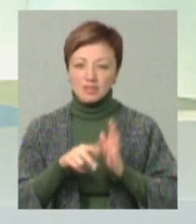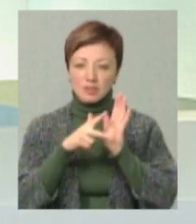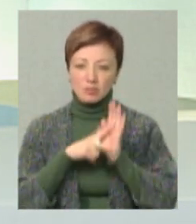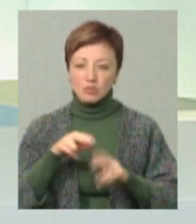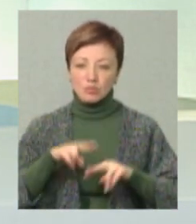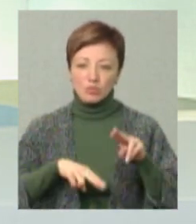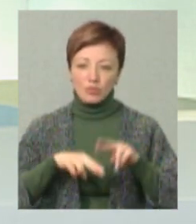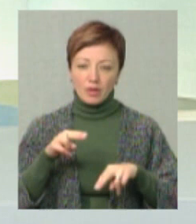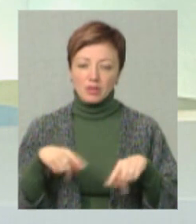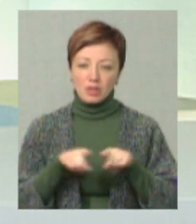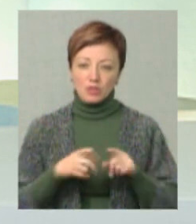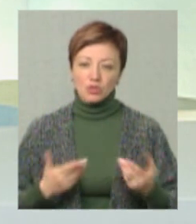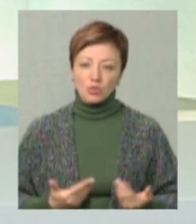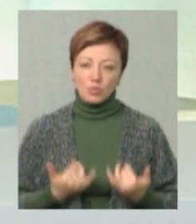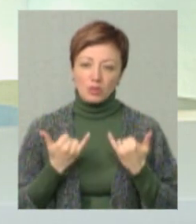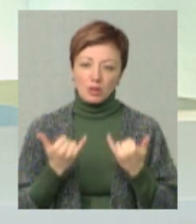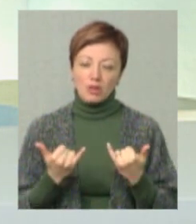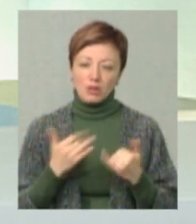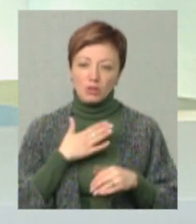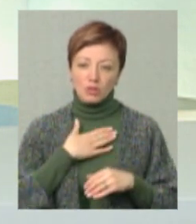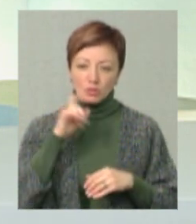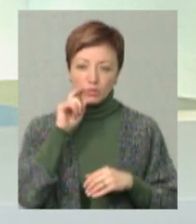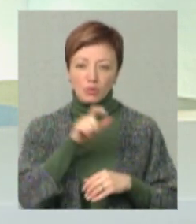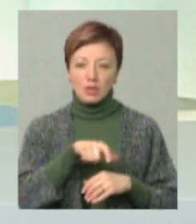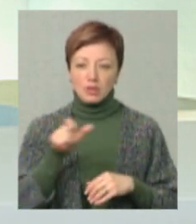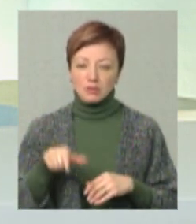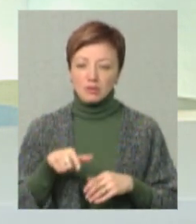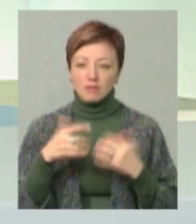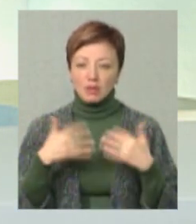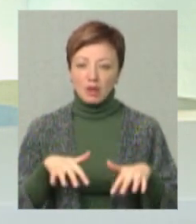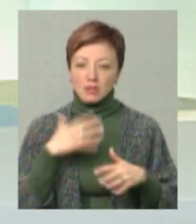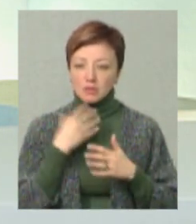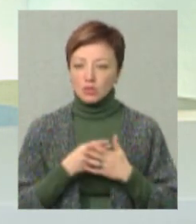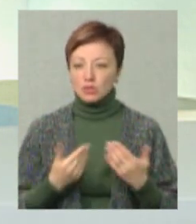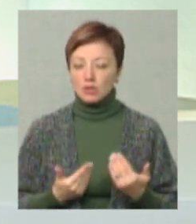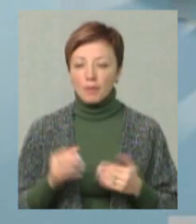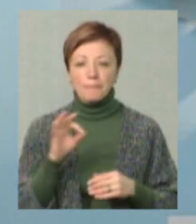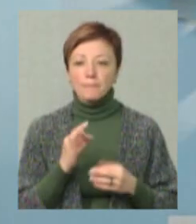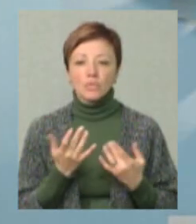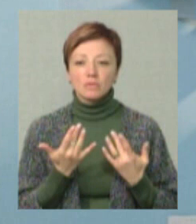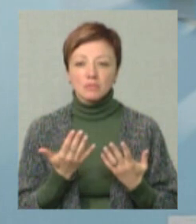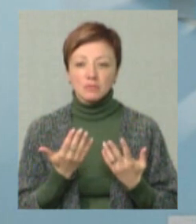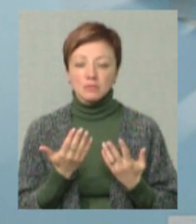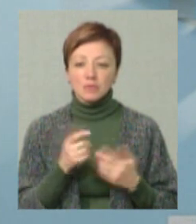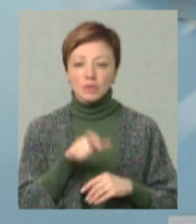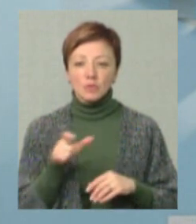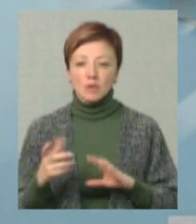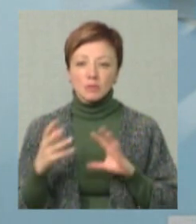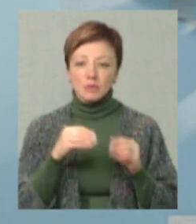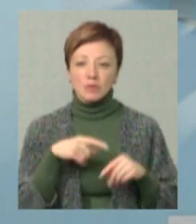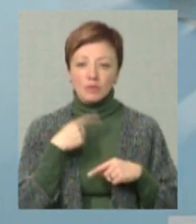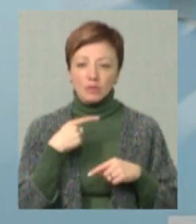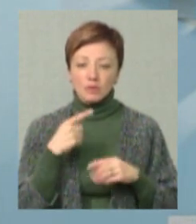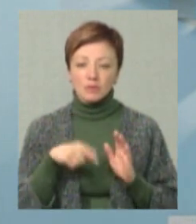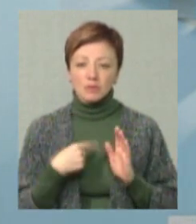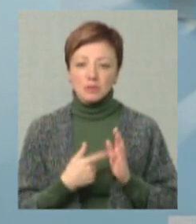місяців збудувати таке житло для наших українців, які втратили своє житло. А про яку кількість внутрішньопереміщених осіб